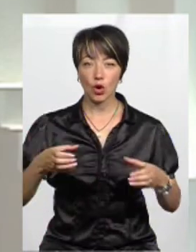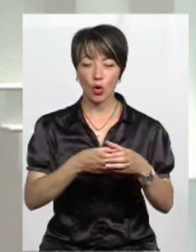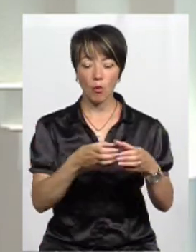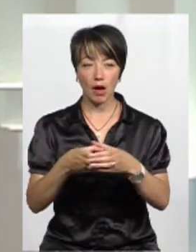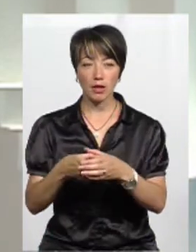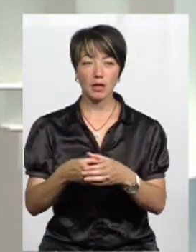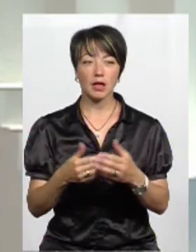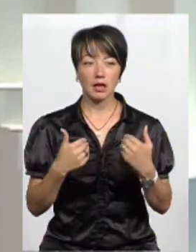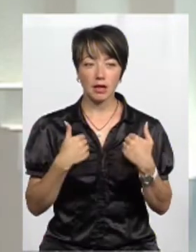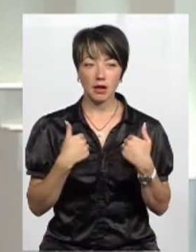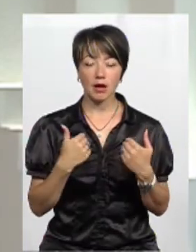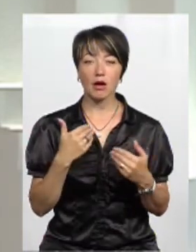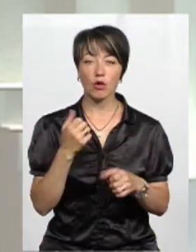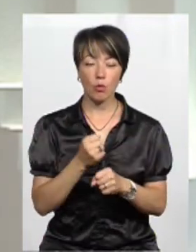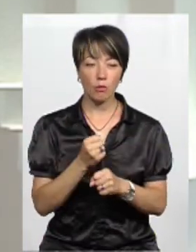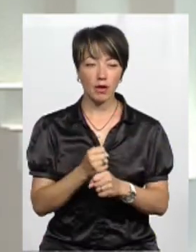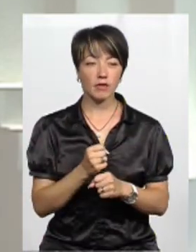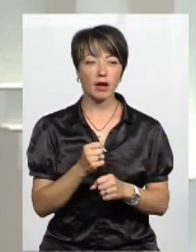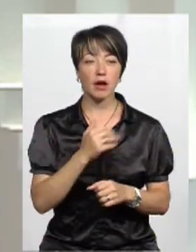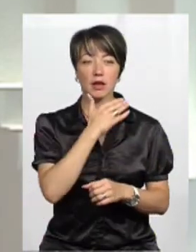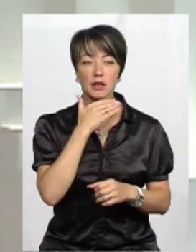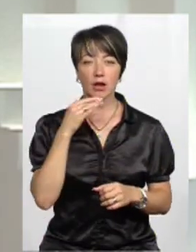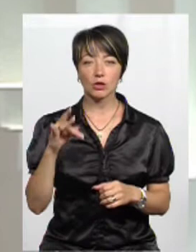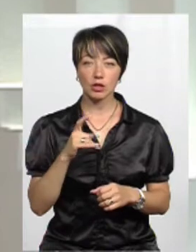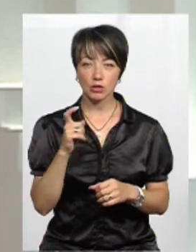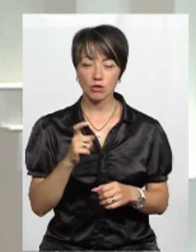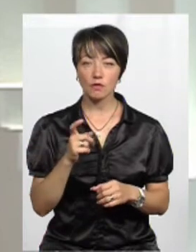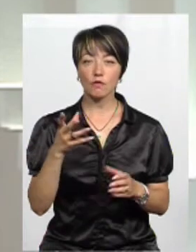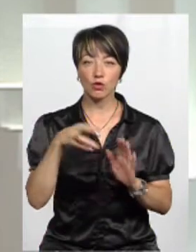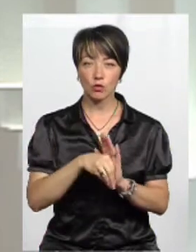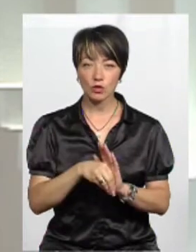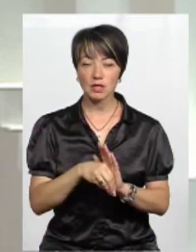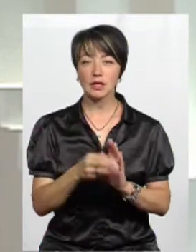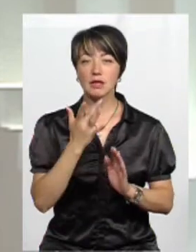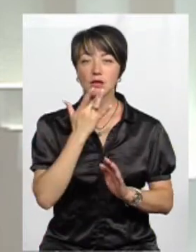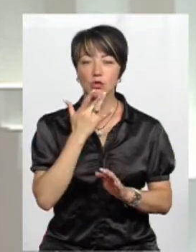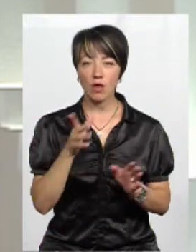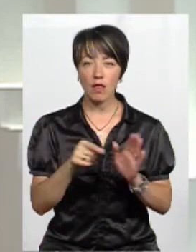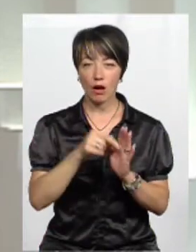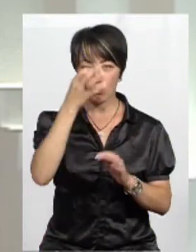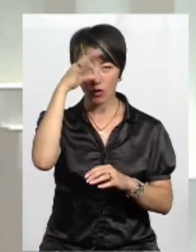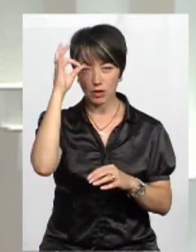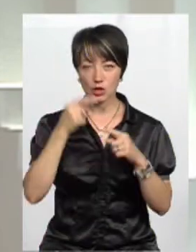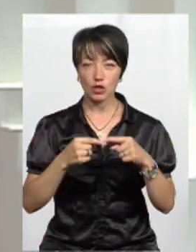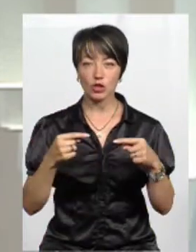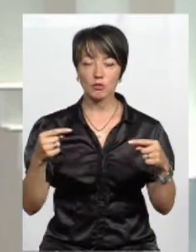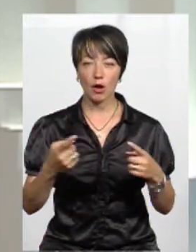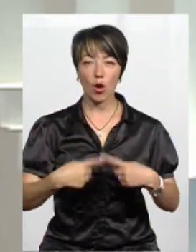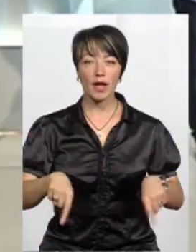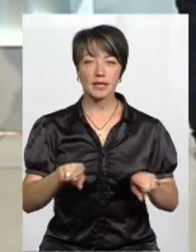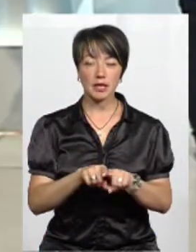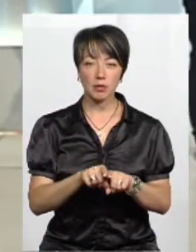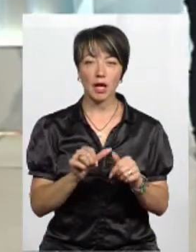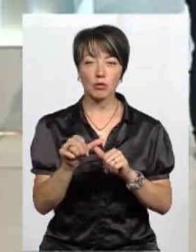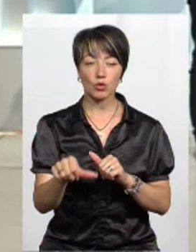громадах, що я безпосередньо робив неодноразово, в тому числі там, із Національною поліцією, з іншими